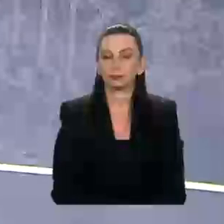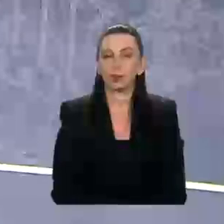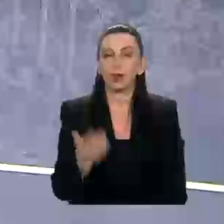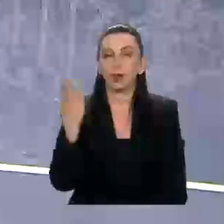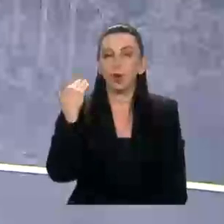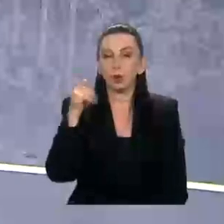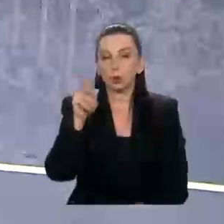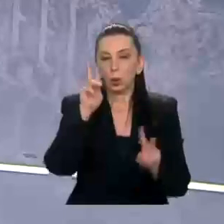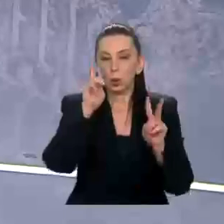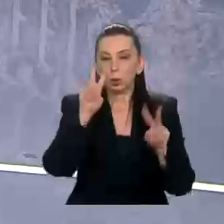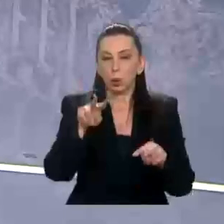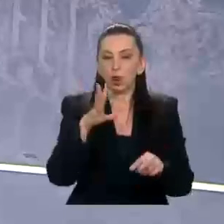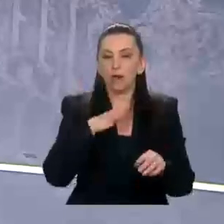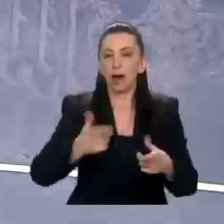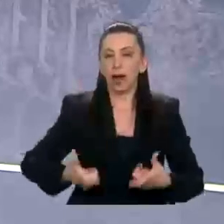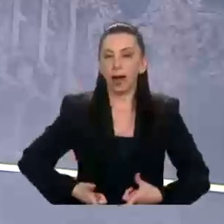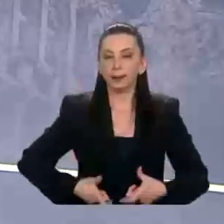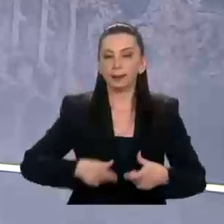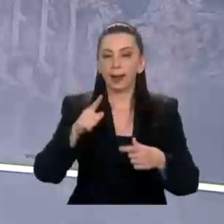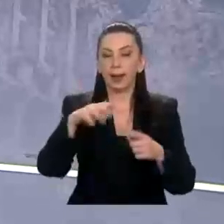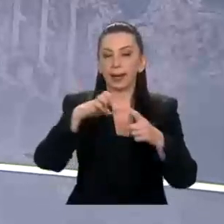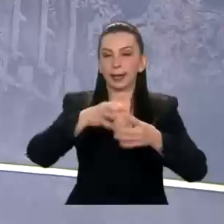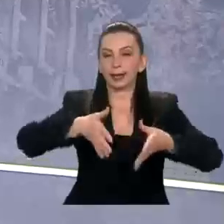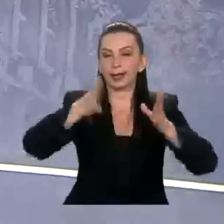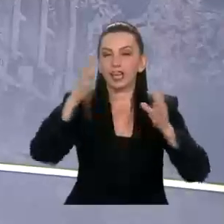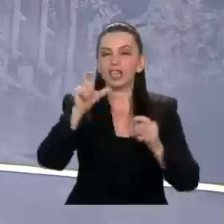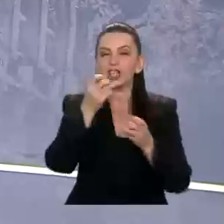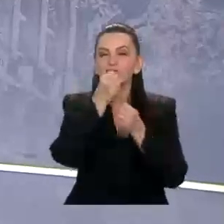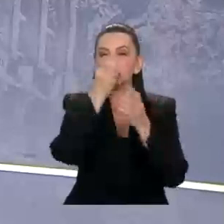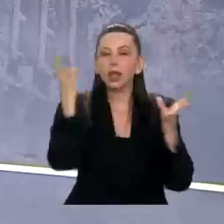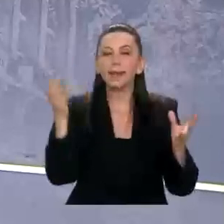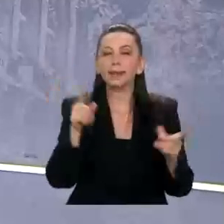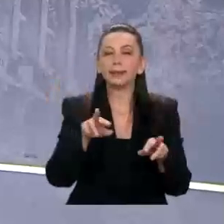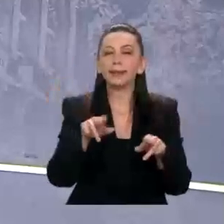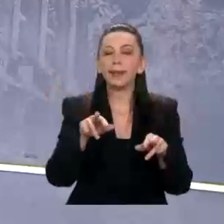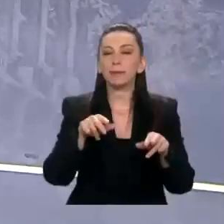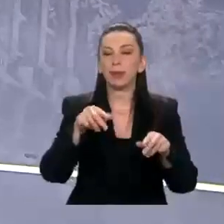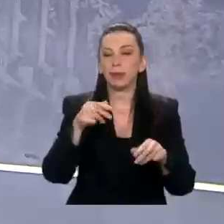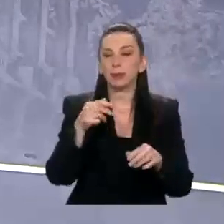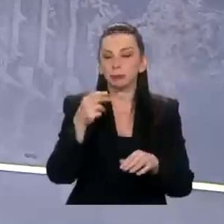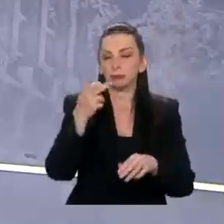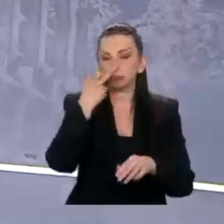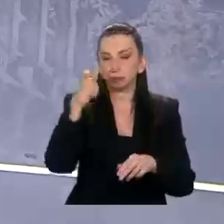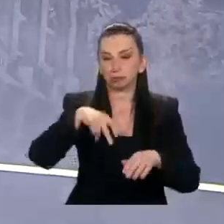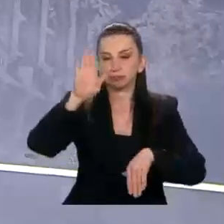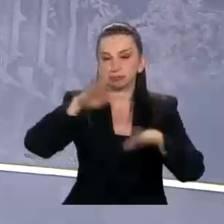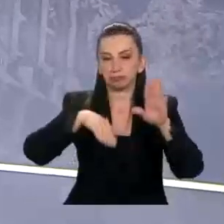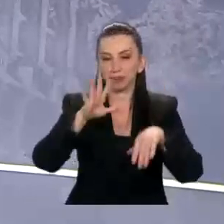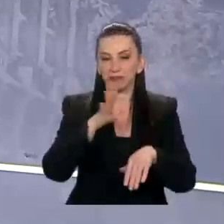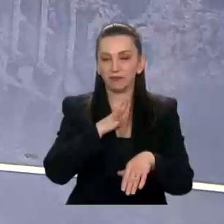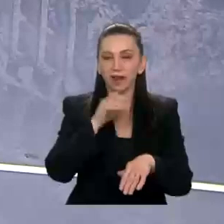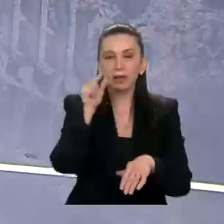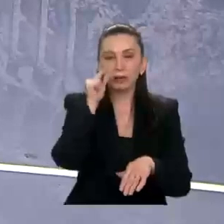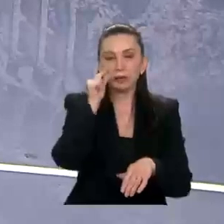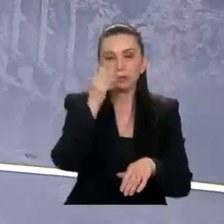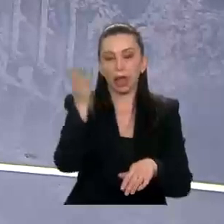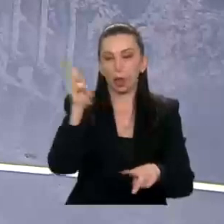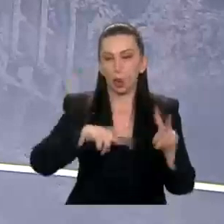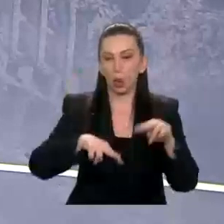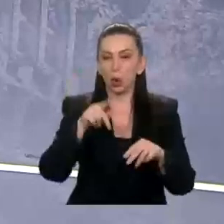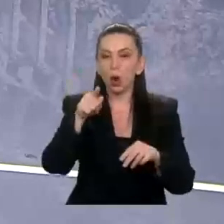Daha önce de ekrana getirmiştik. Hatay'da bir rezidans, cennetten bir köşe diye tanıtılarak satılmış. İnsanlara mezar olmuştu ama. O